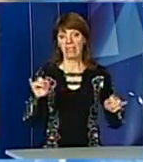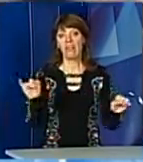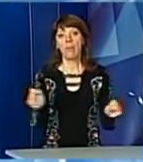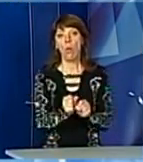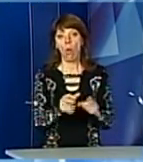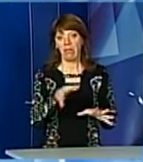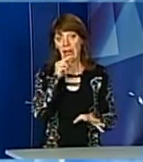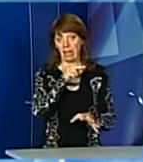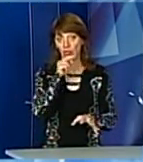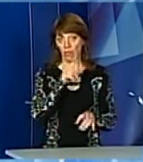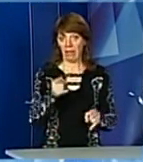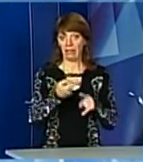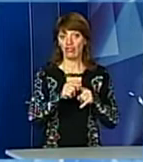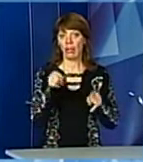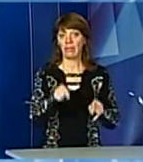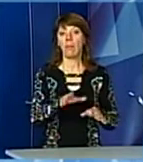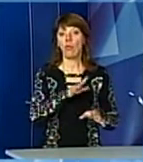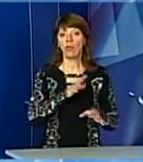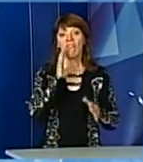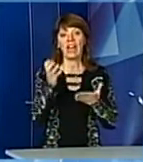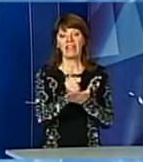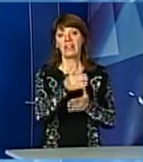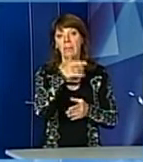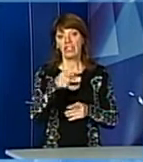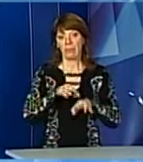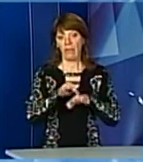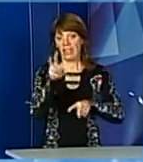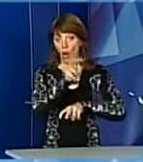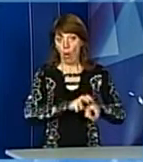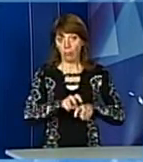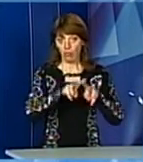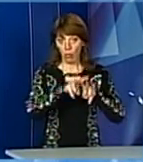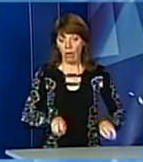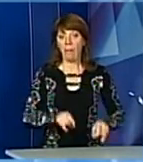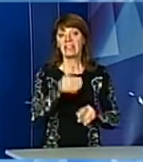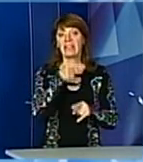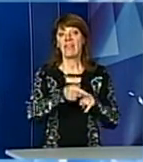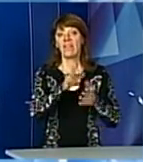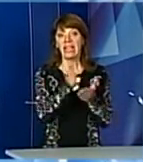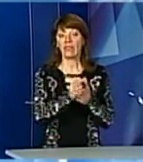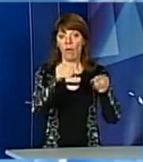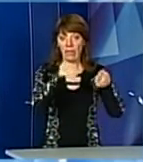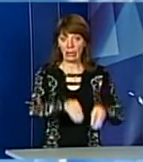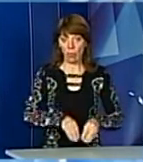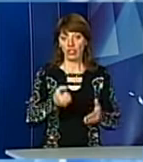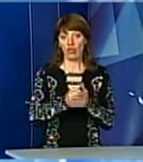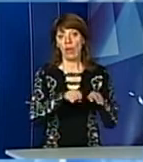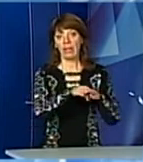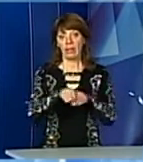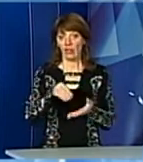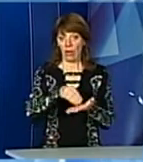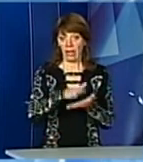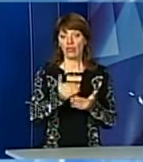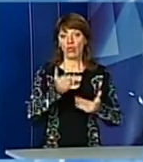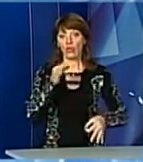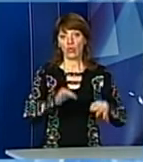вибухових речовин, які були вилучені під час проведення обшуку. За цим фактом внесено відомості до єдиного реєстру досудових розслідувань